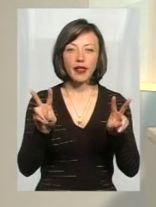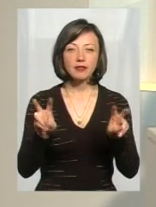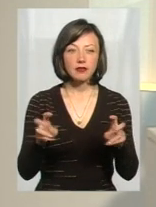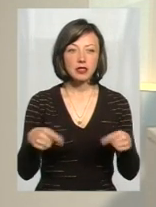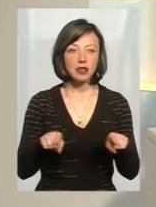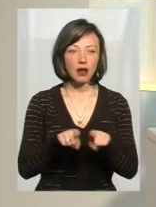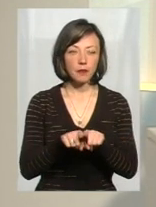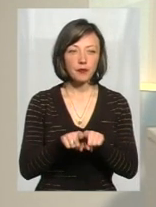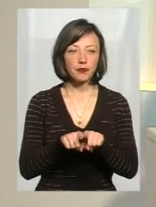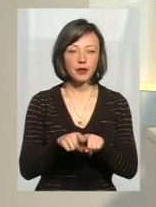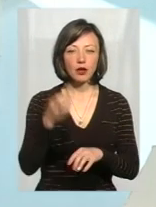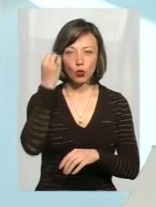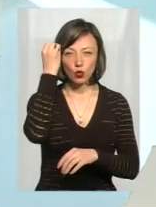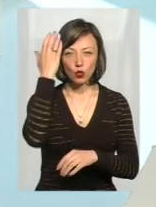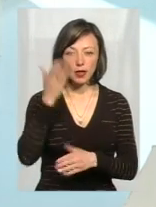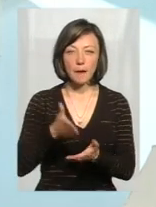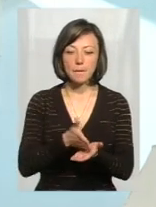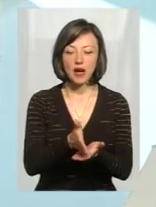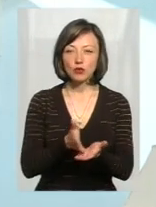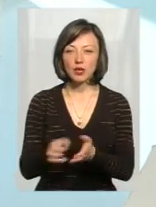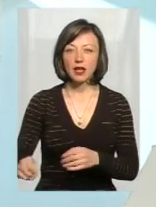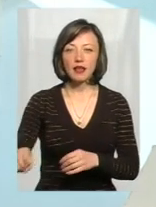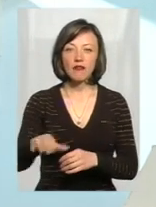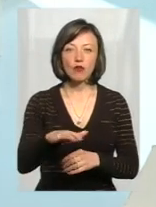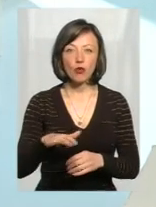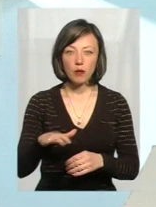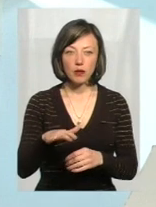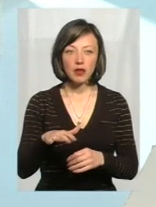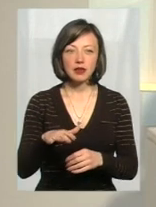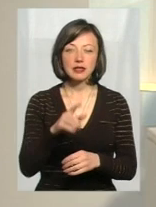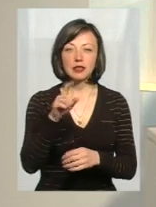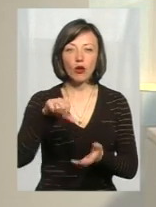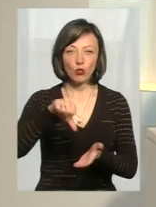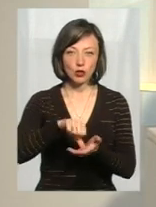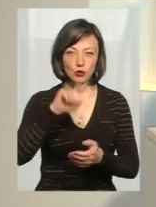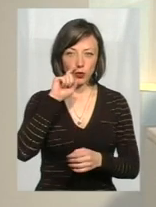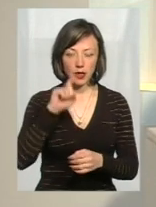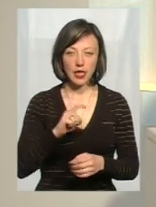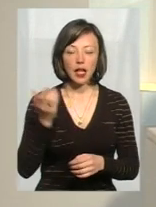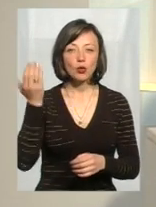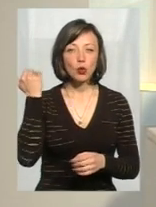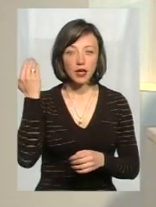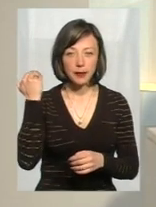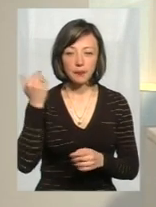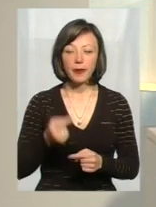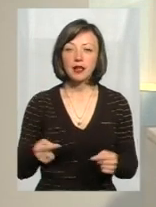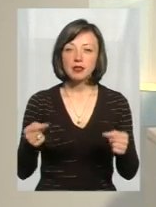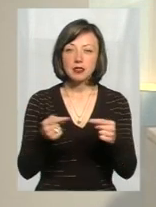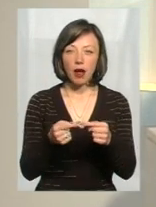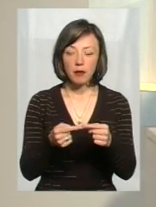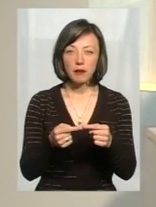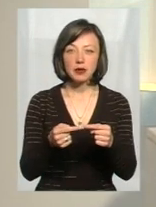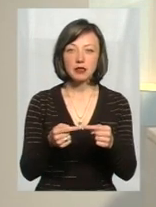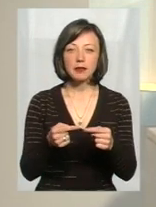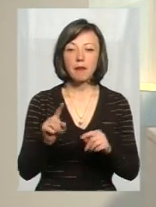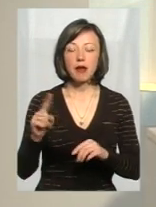що культурні маршрути Європи – візія української участі. І тоді саме